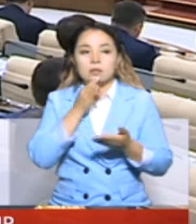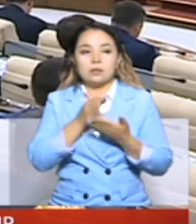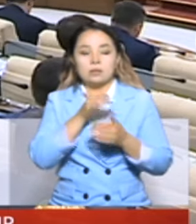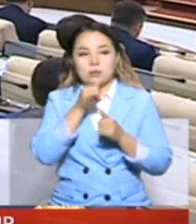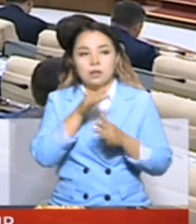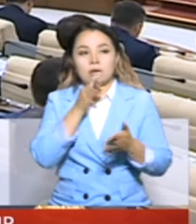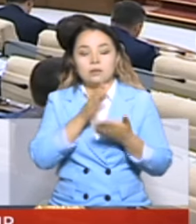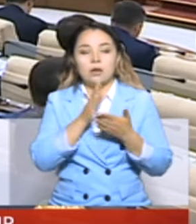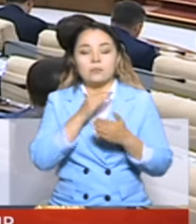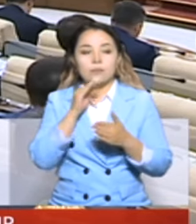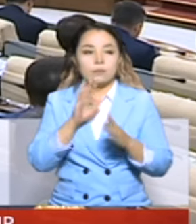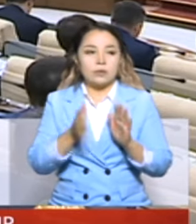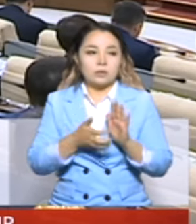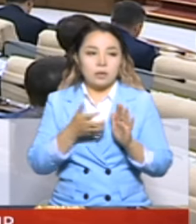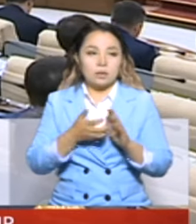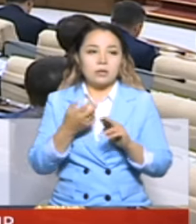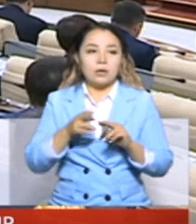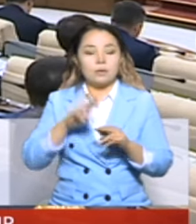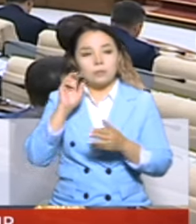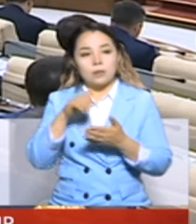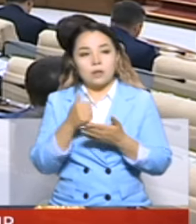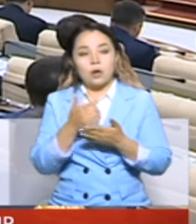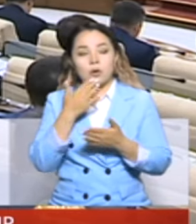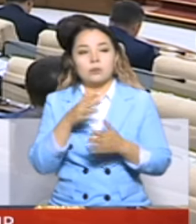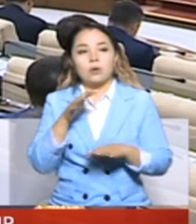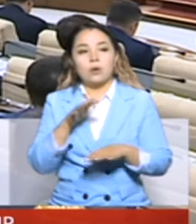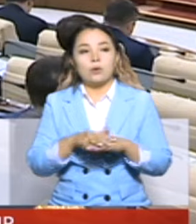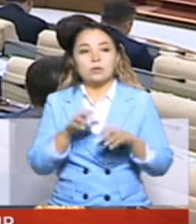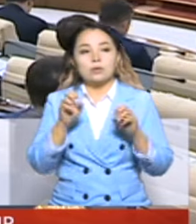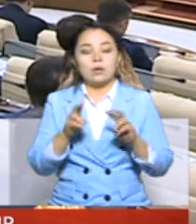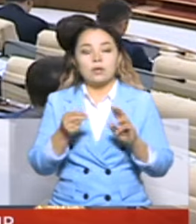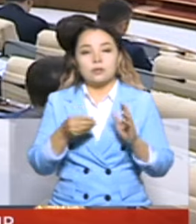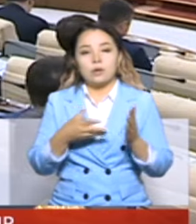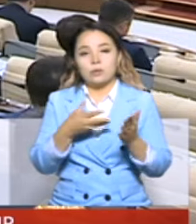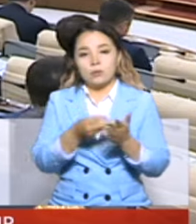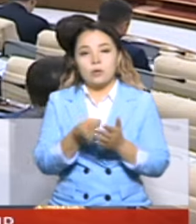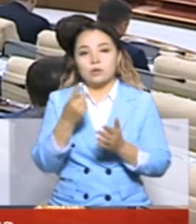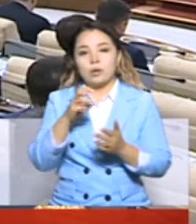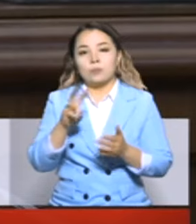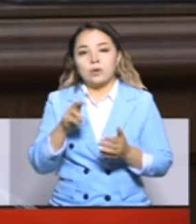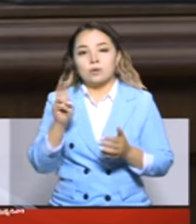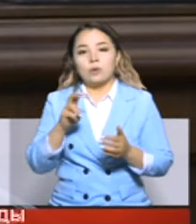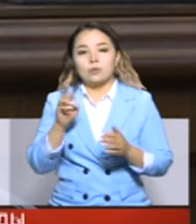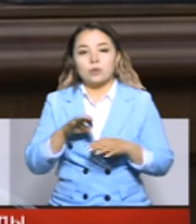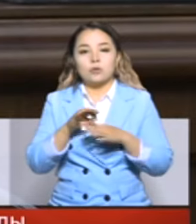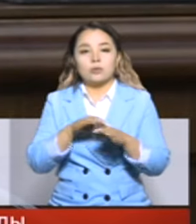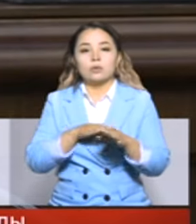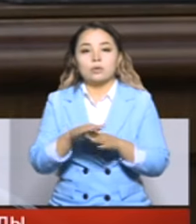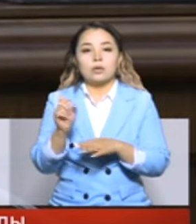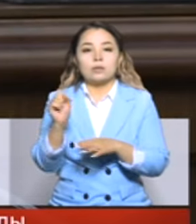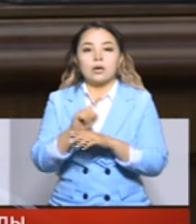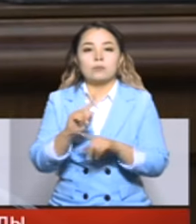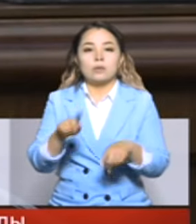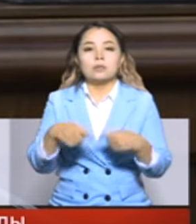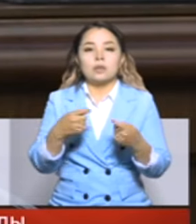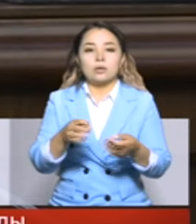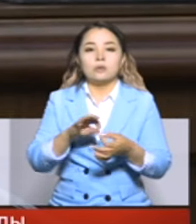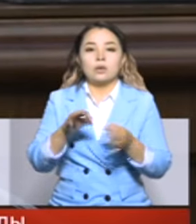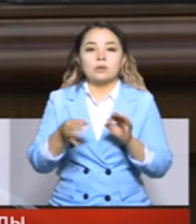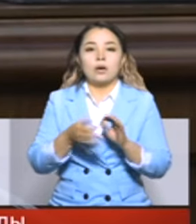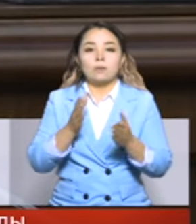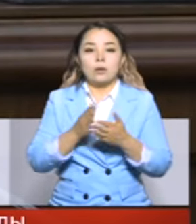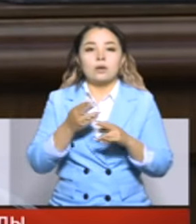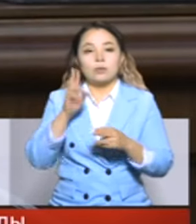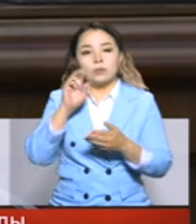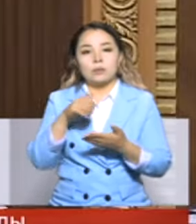Олай болмаған жағдайда мемлекет басшысының ұлттық қордың валюталық активтерін 100 миллиард долларға жеткізу деген тапсырмасы қиындайды.